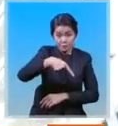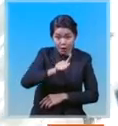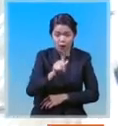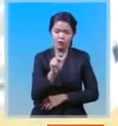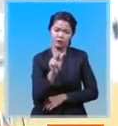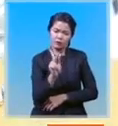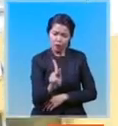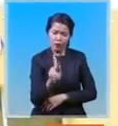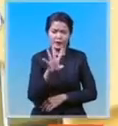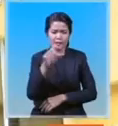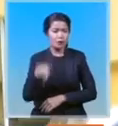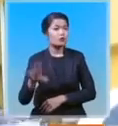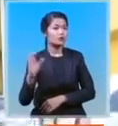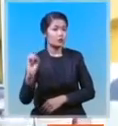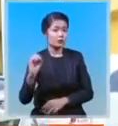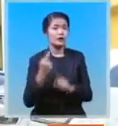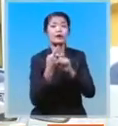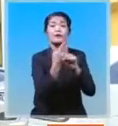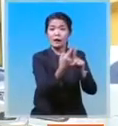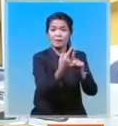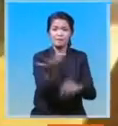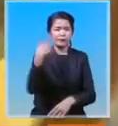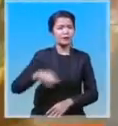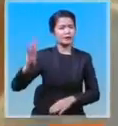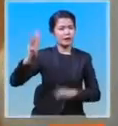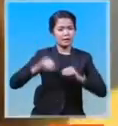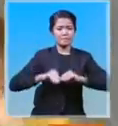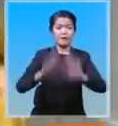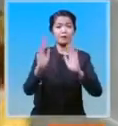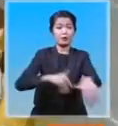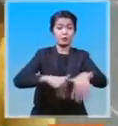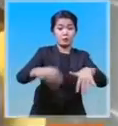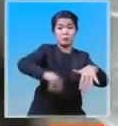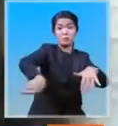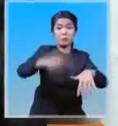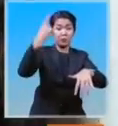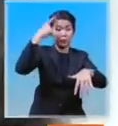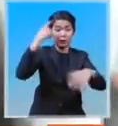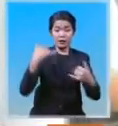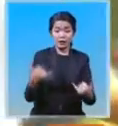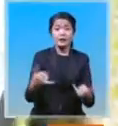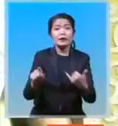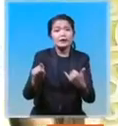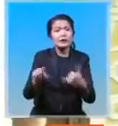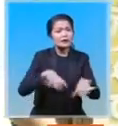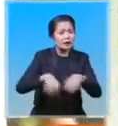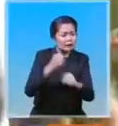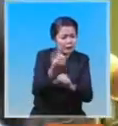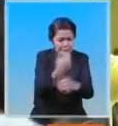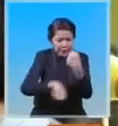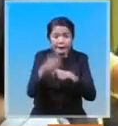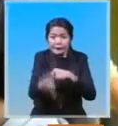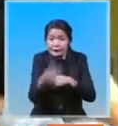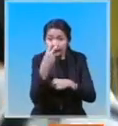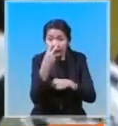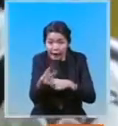4.0 ตามที่ทันสมัยเลย ใช่แล้วพรรคก็เคยสัญญาไว้กับพี่น้องประชาชนนะคะจากนี้ก็ต้องนำไปสู่การปฏิบัติให้ได้จริงร